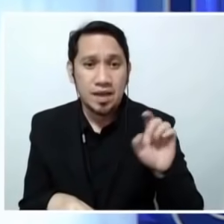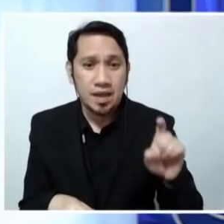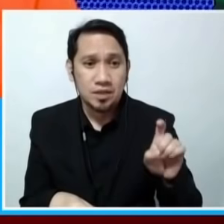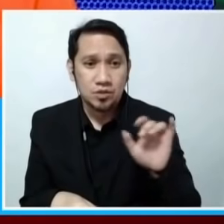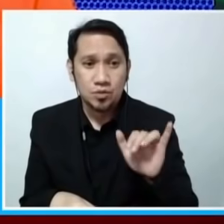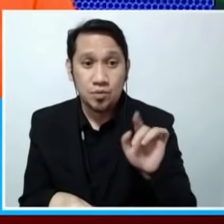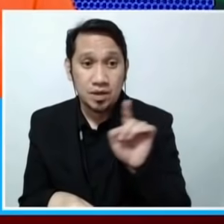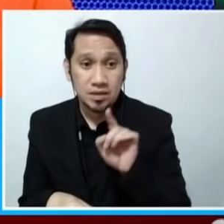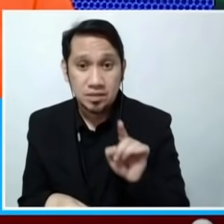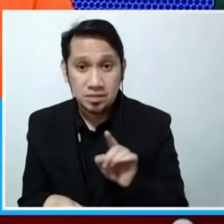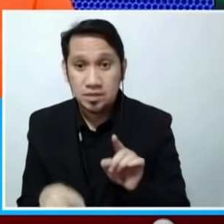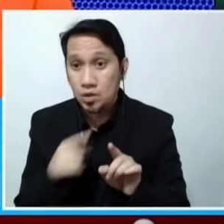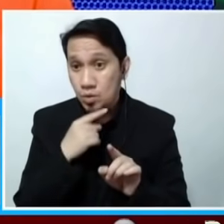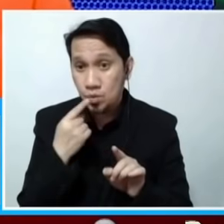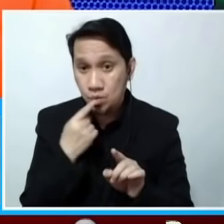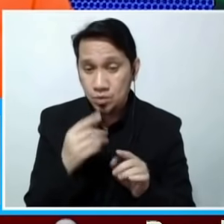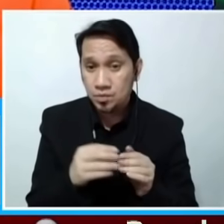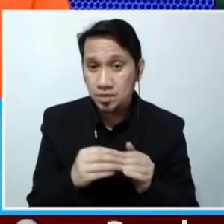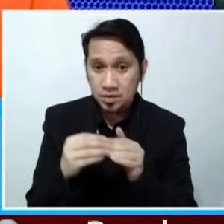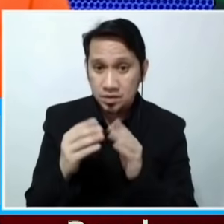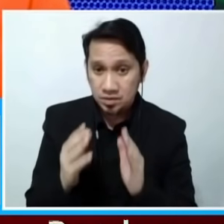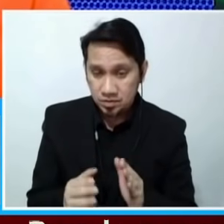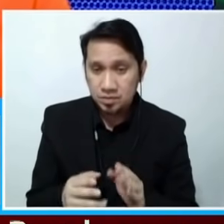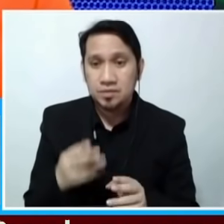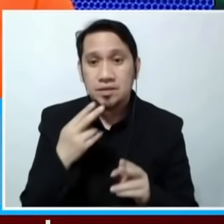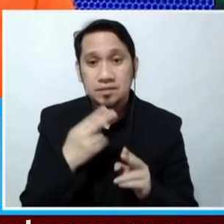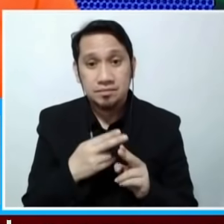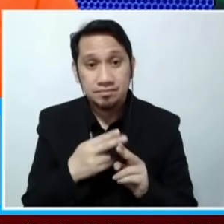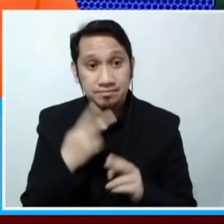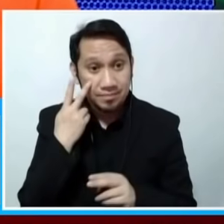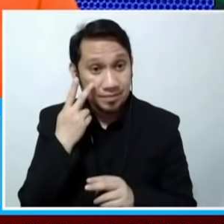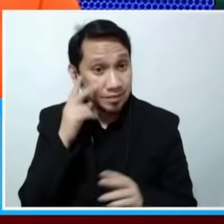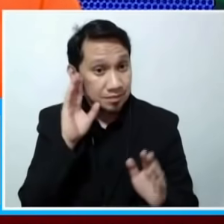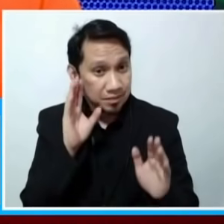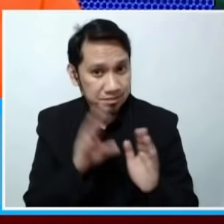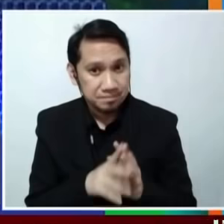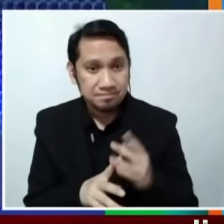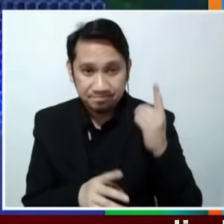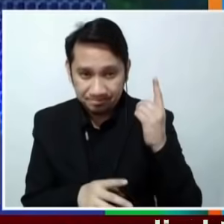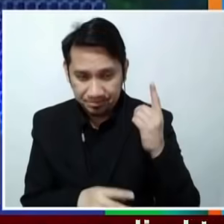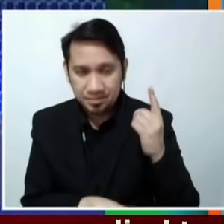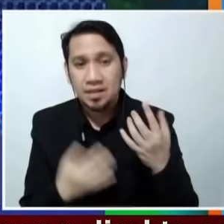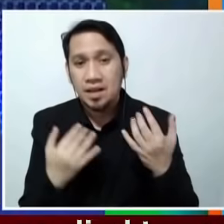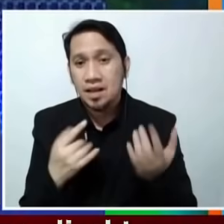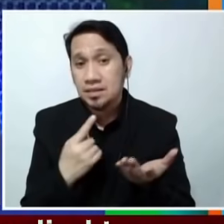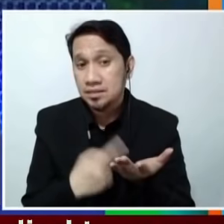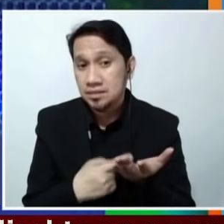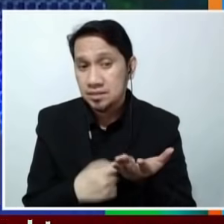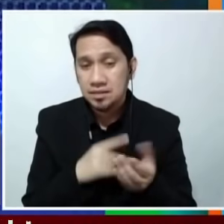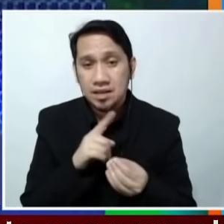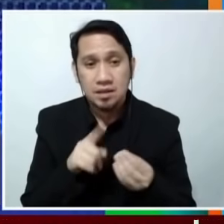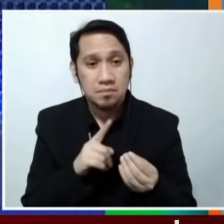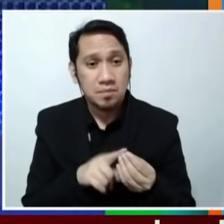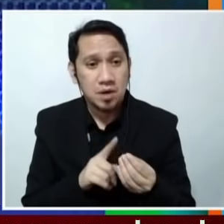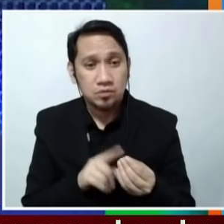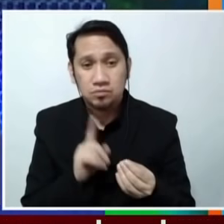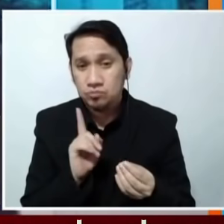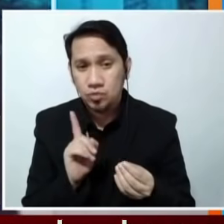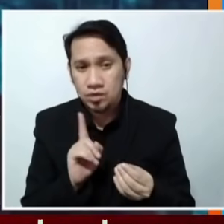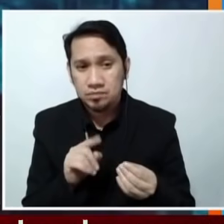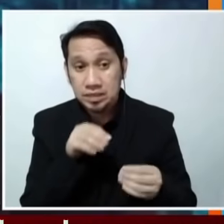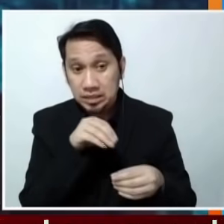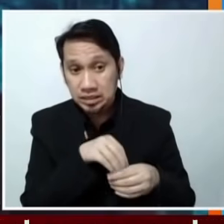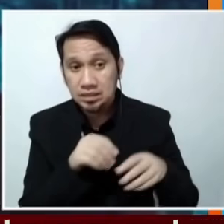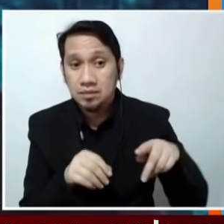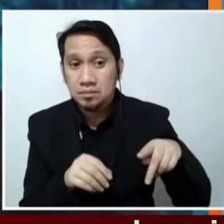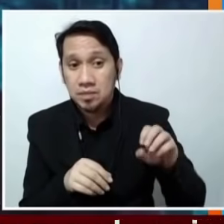mga veteranong mamamahayag na sina Tony Velasquez at Danny Buenafe. Tatalakayin sa POVXYZ ang